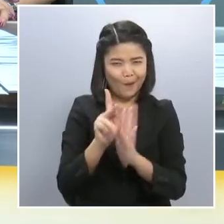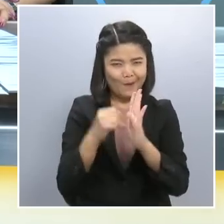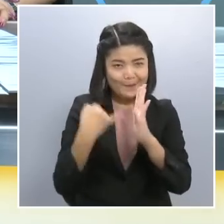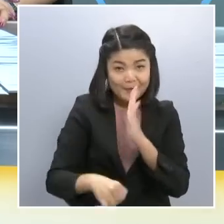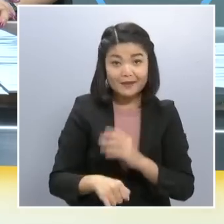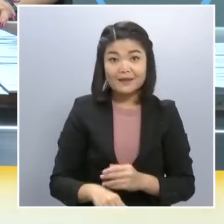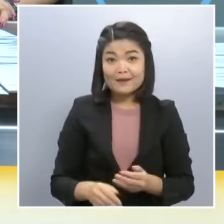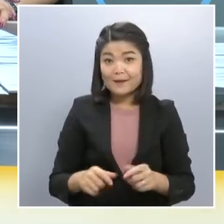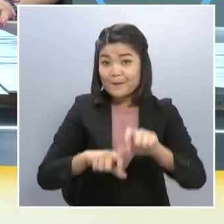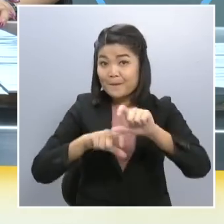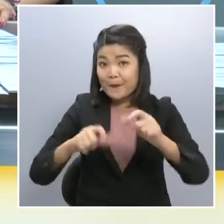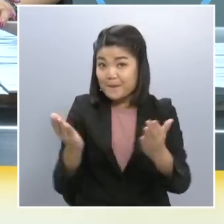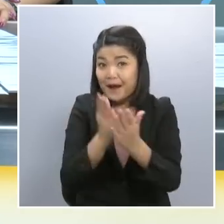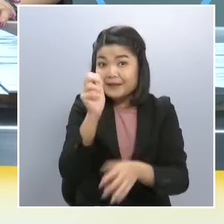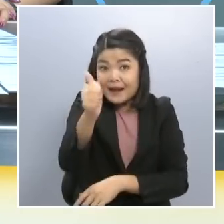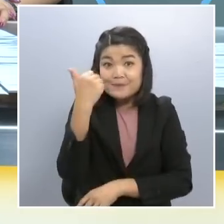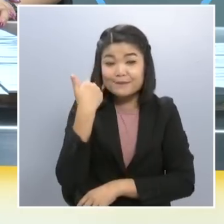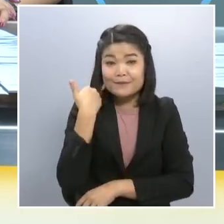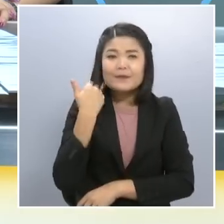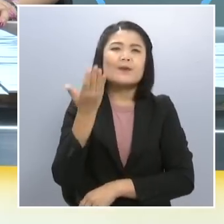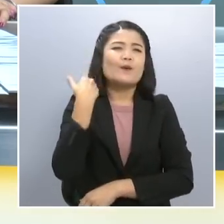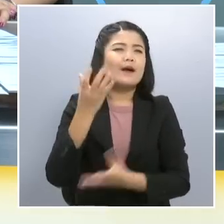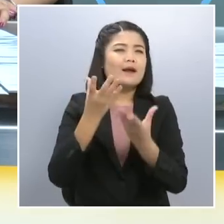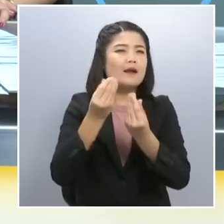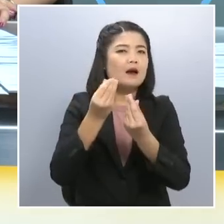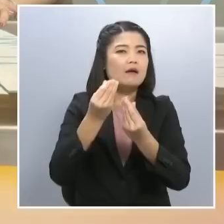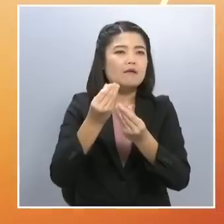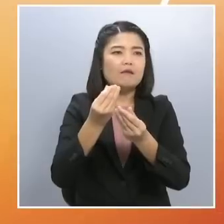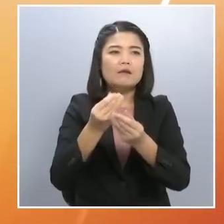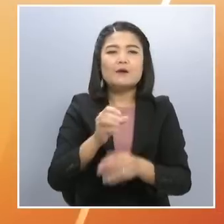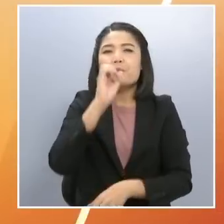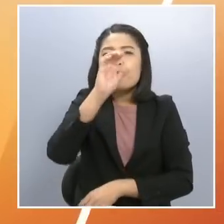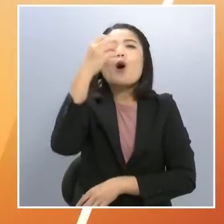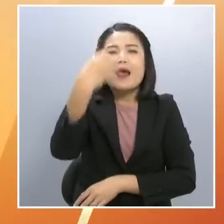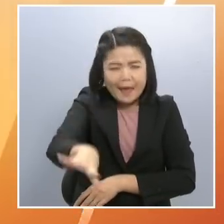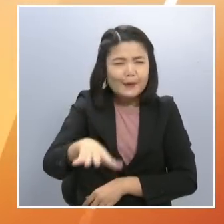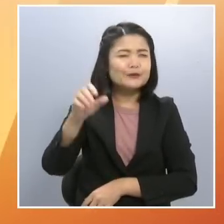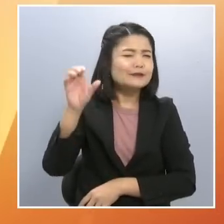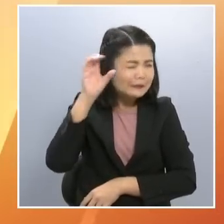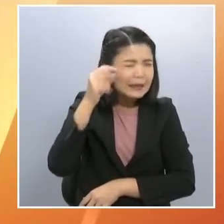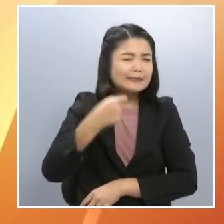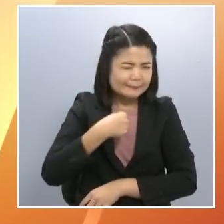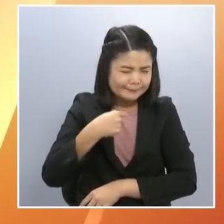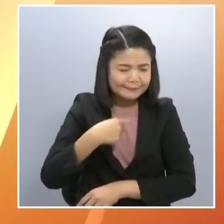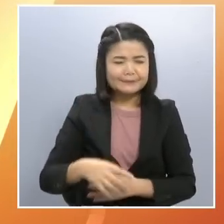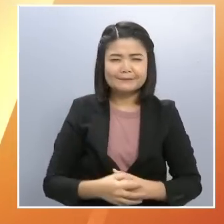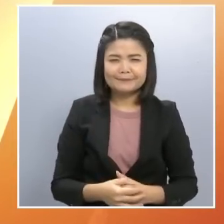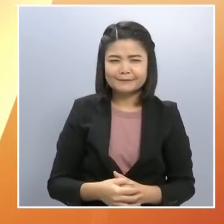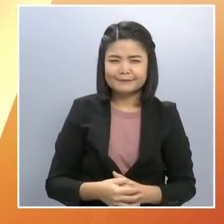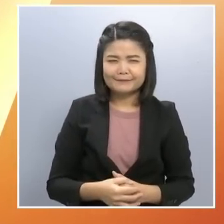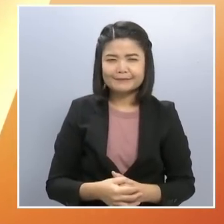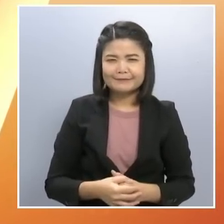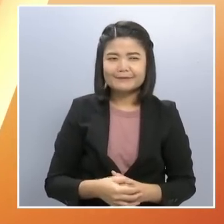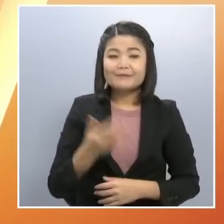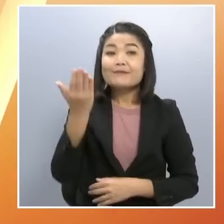ไหมครับท่านผู้ชมเมื่อวานนี้เลขที่ออกบอกแล้วว่าเชื่ออายุเถอะเมื่อวานนี้นำเสนอจริงๆโ ม บริษัทตั้งแต่